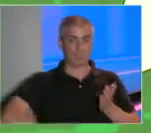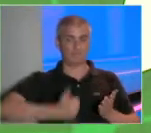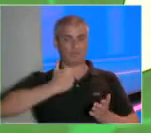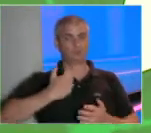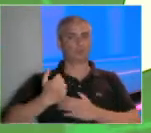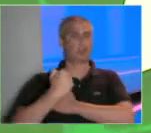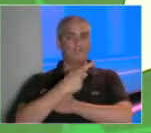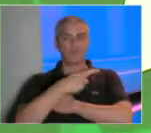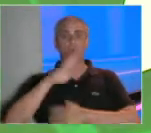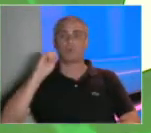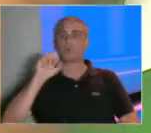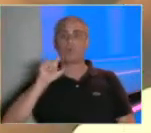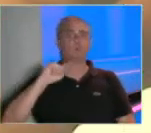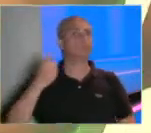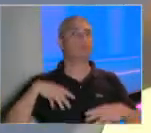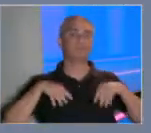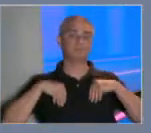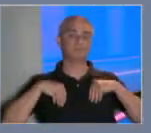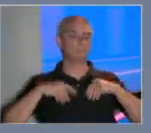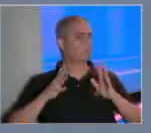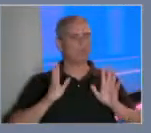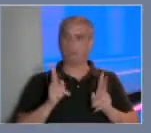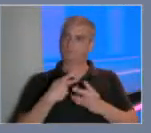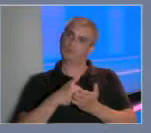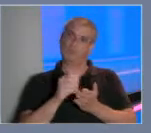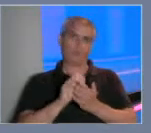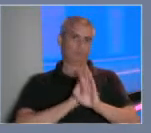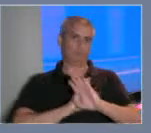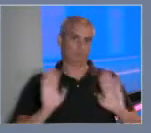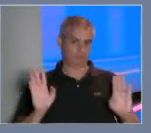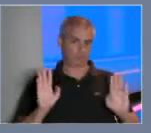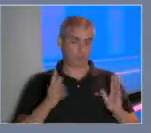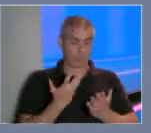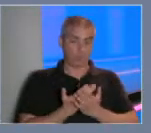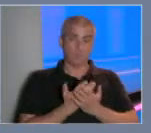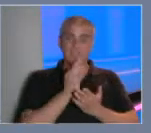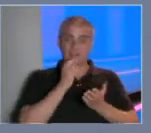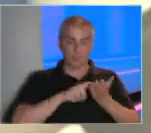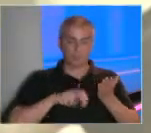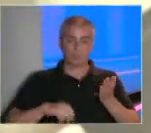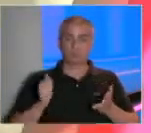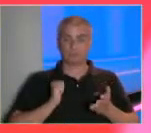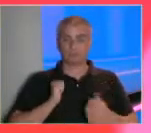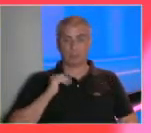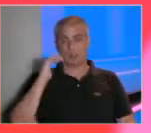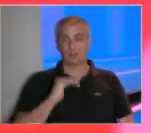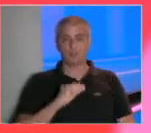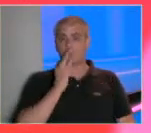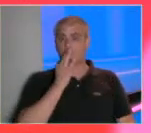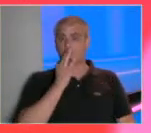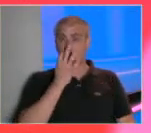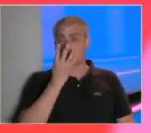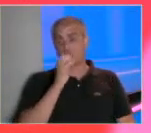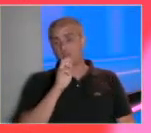אלוף מוטי אלמוז, כשכולם מסכימים שכך זה לא יכול להימשך. כלומר, העובדה שגיל הפרישה בצה"ל נמוך ועומד